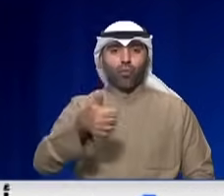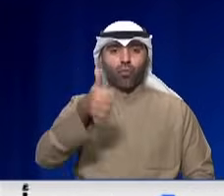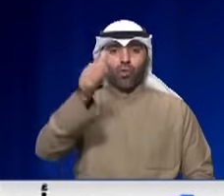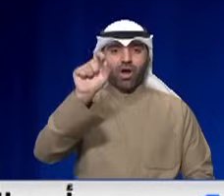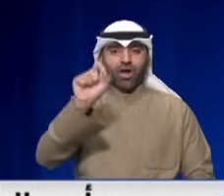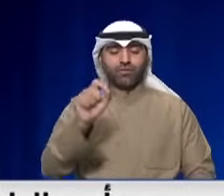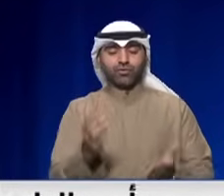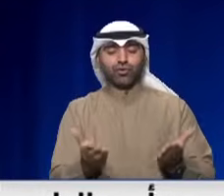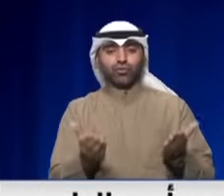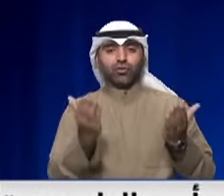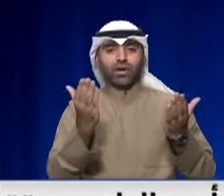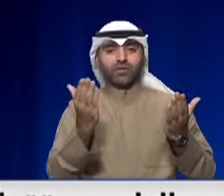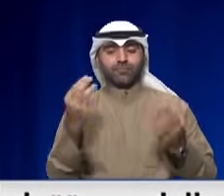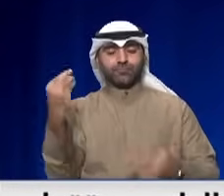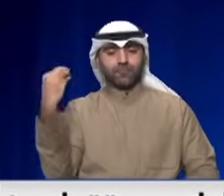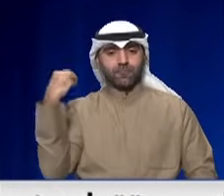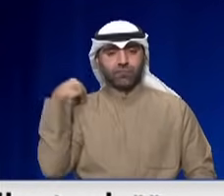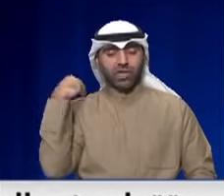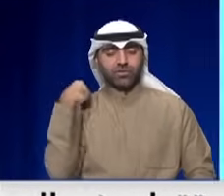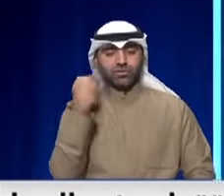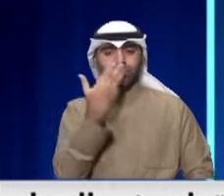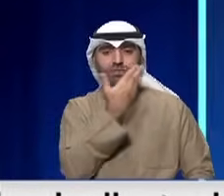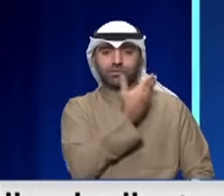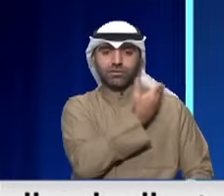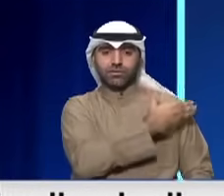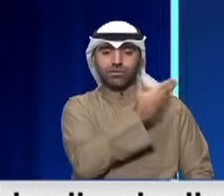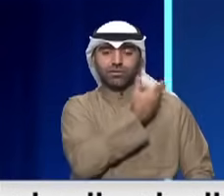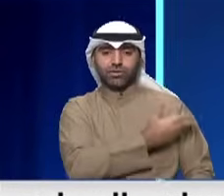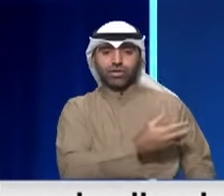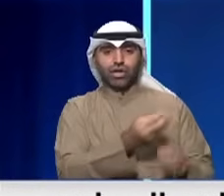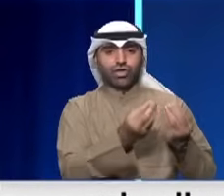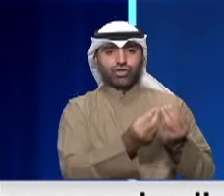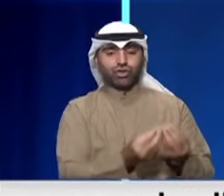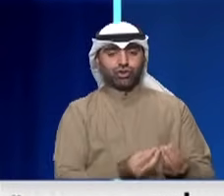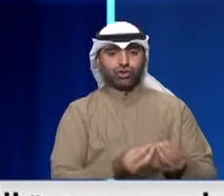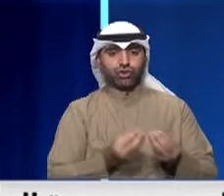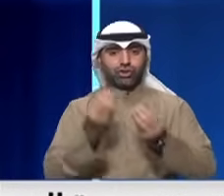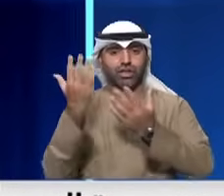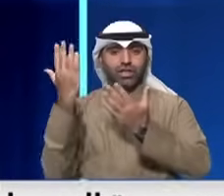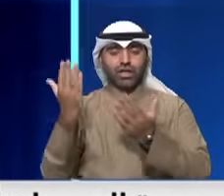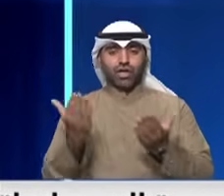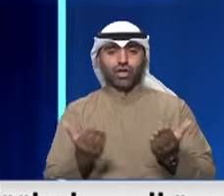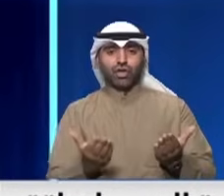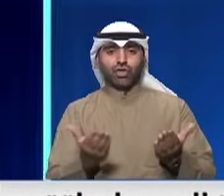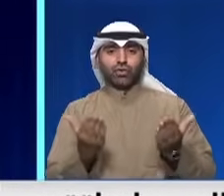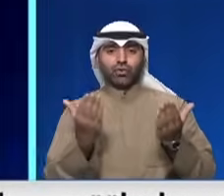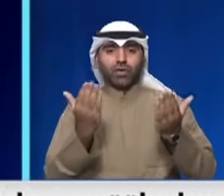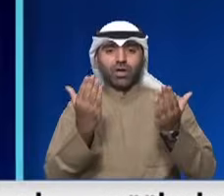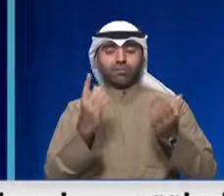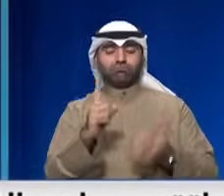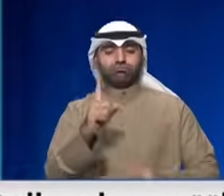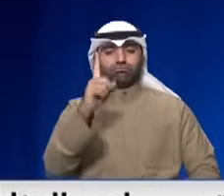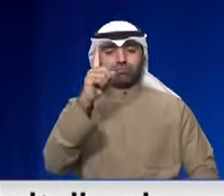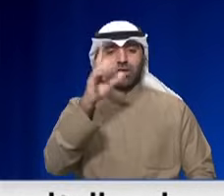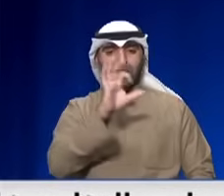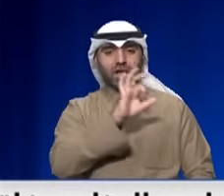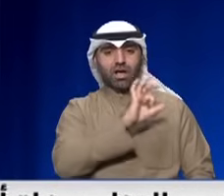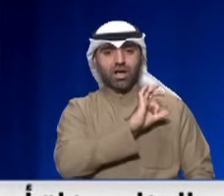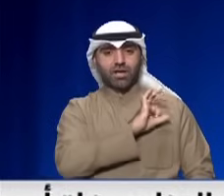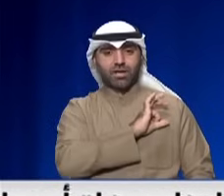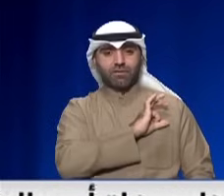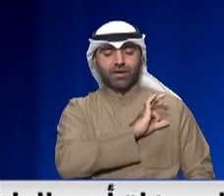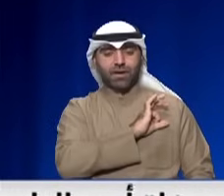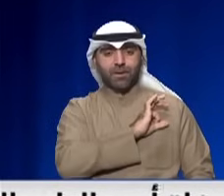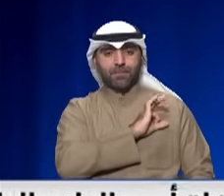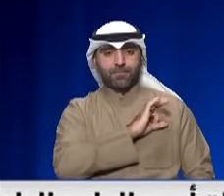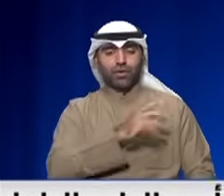الله ثراه مبتهلا سموه الى الباري جل وع ان يتغمد الفقيد بواسع رحمته ومغفرته وان